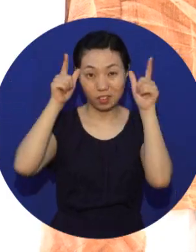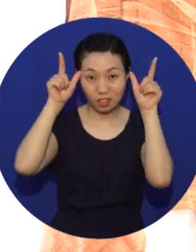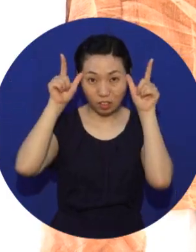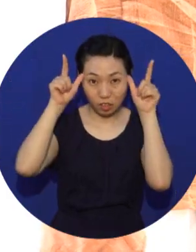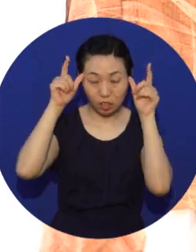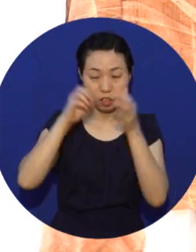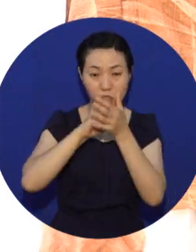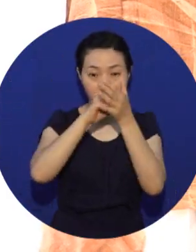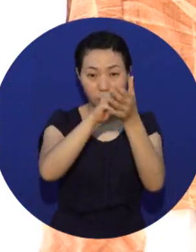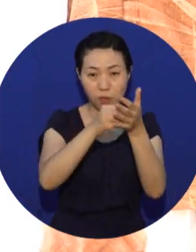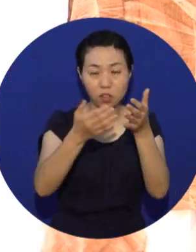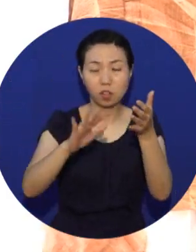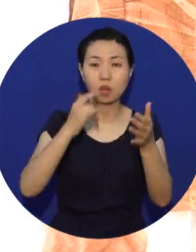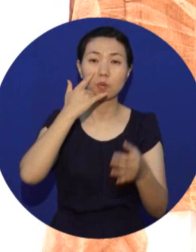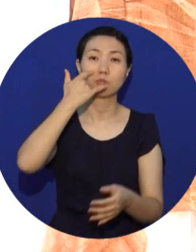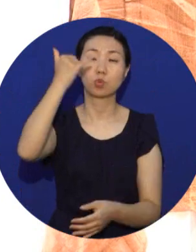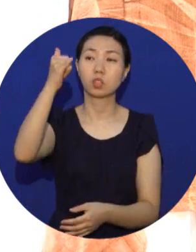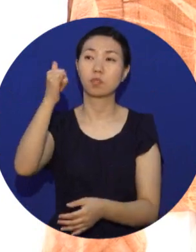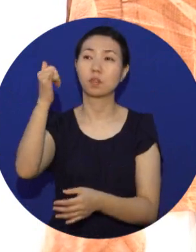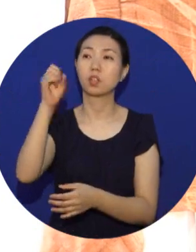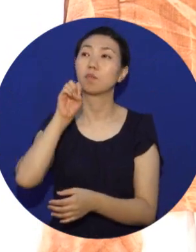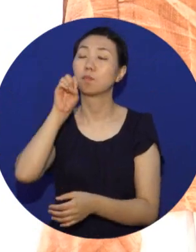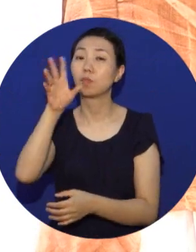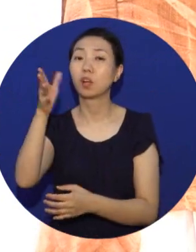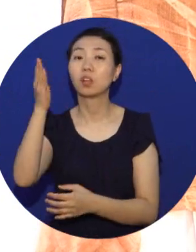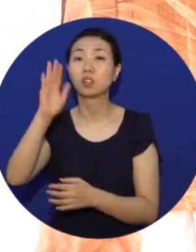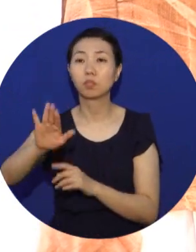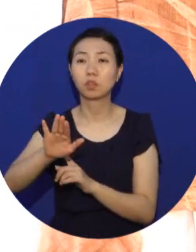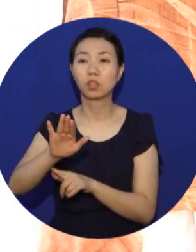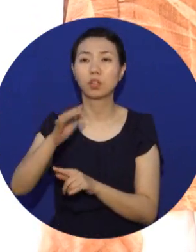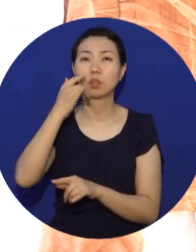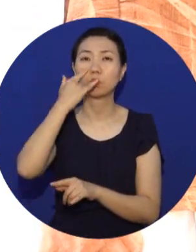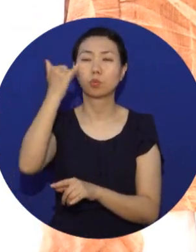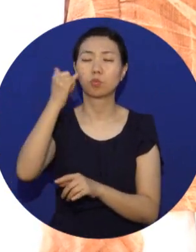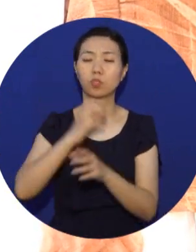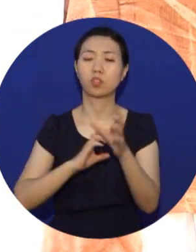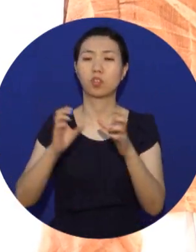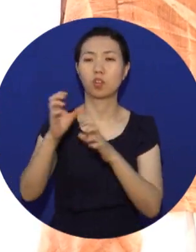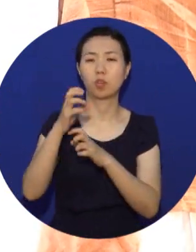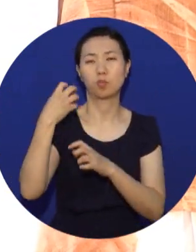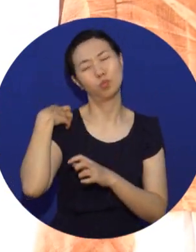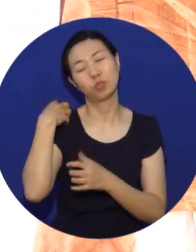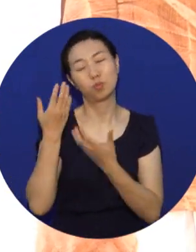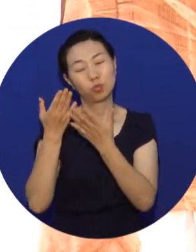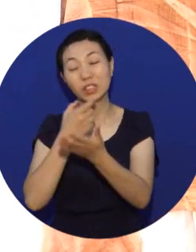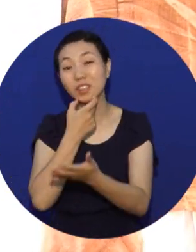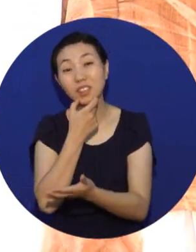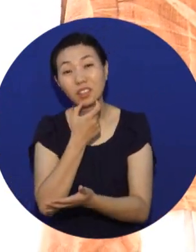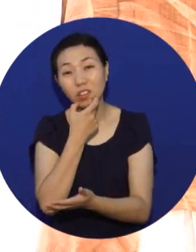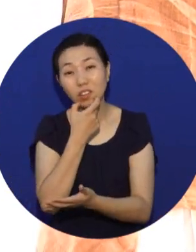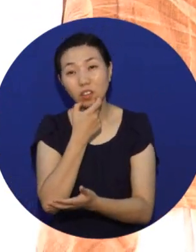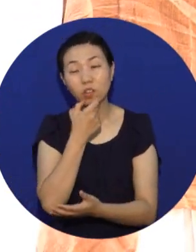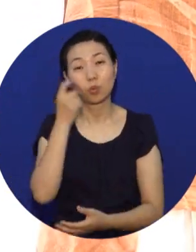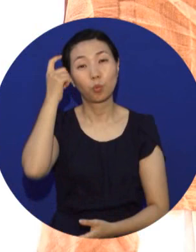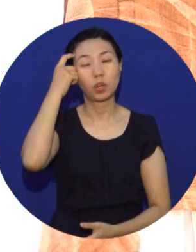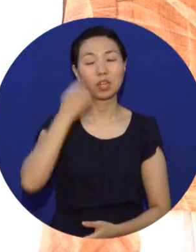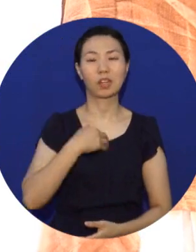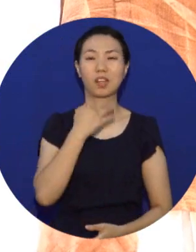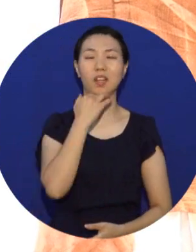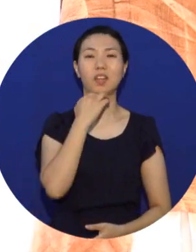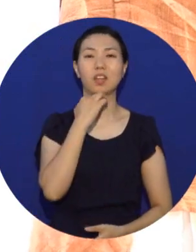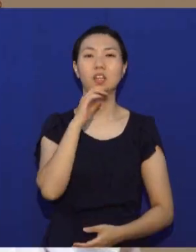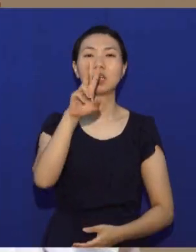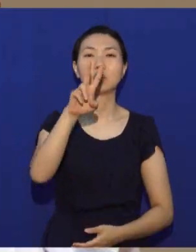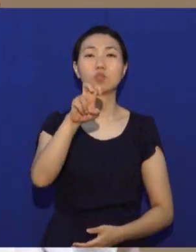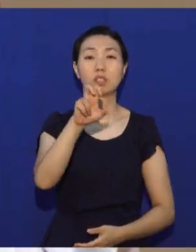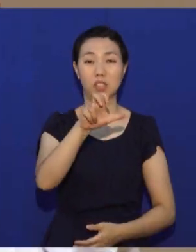엄마 아빠께 말씀을 드렸는데 엄마 아빠께는 솔직히 부담을 더 이상 드리고 싶지 않아서 저도 이제 25살이고